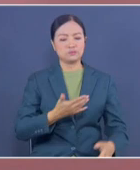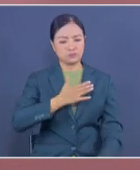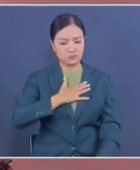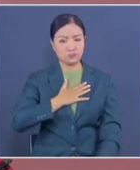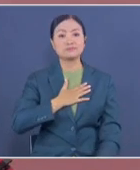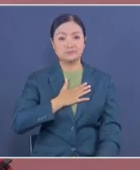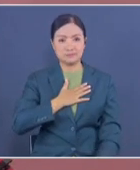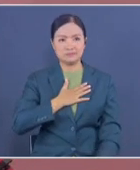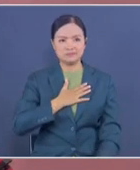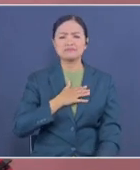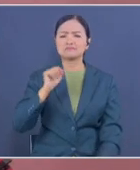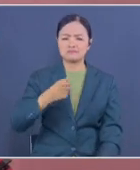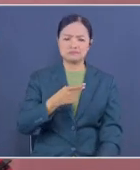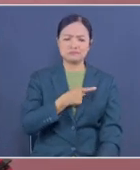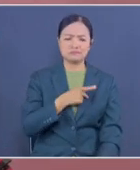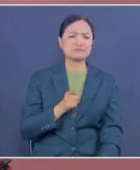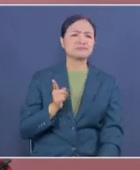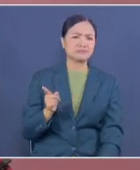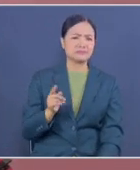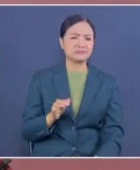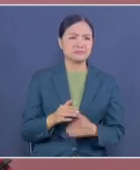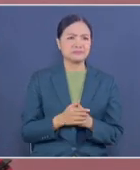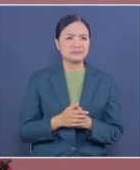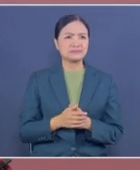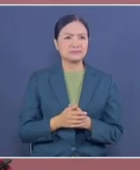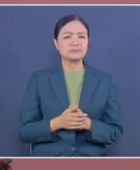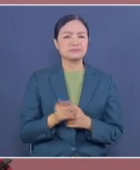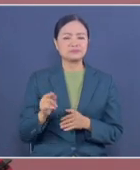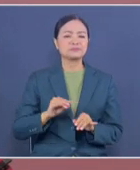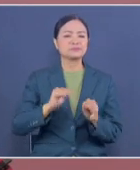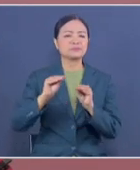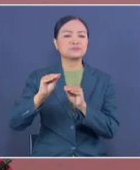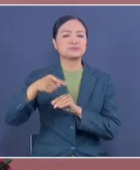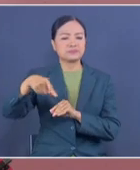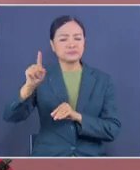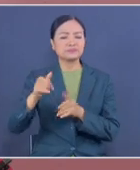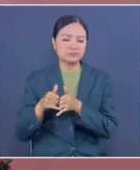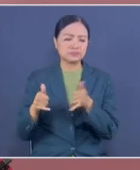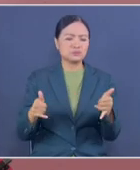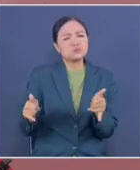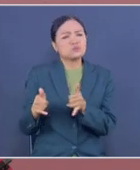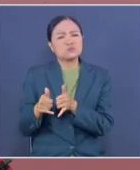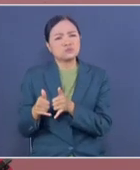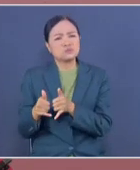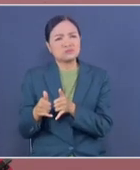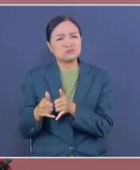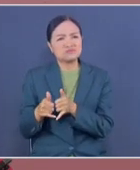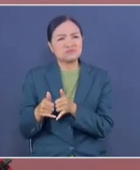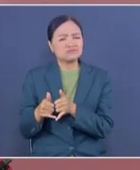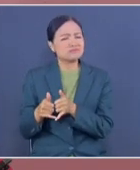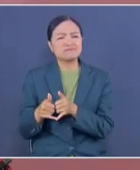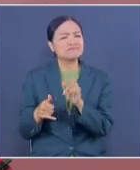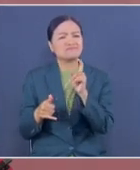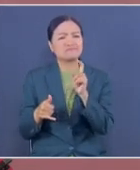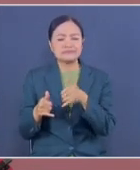ใช่เกรงใจพี่เขาต้องให้เขา move on ไงเราก็ต้องออกมาถ้าเราจะไปอยู่แบบหน้าสลอนต่อไป